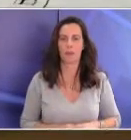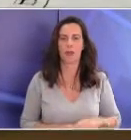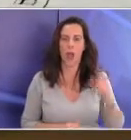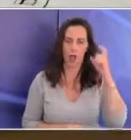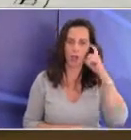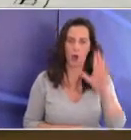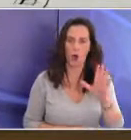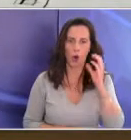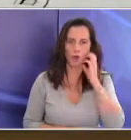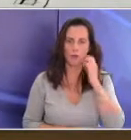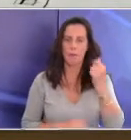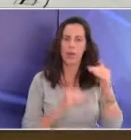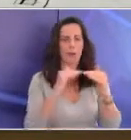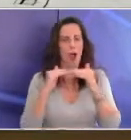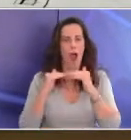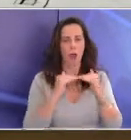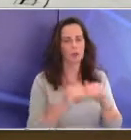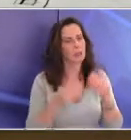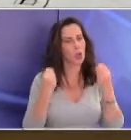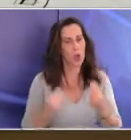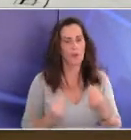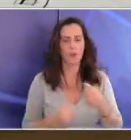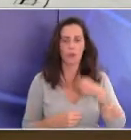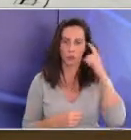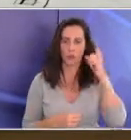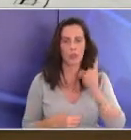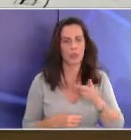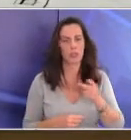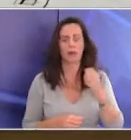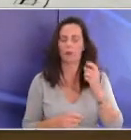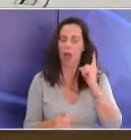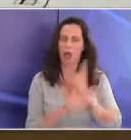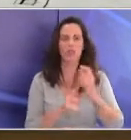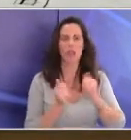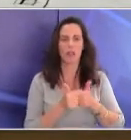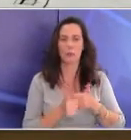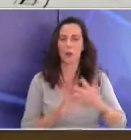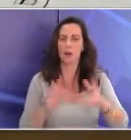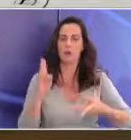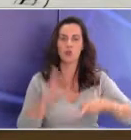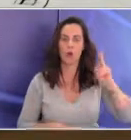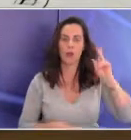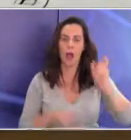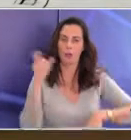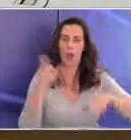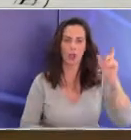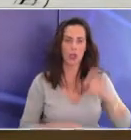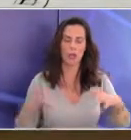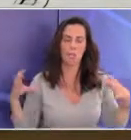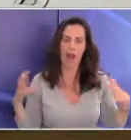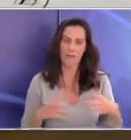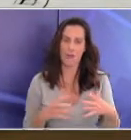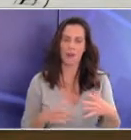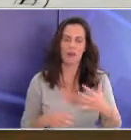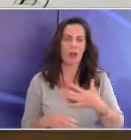אני חושבת שרעיון של מחירים אחידים הוא טוב. אני חושבת שצריך להנגיש את הספורט לכמה שיותר קהלים בחברה